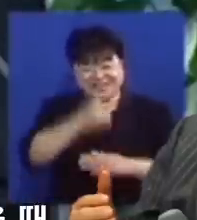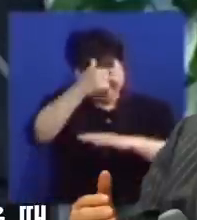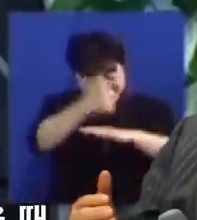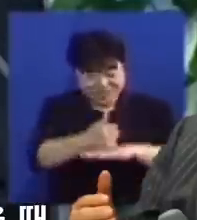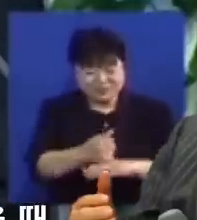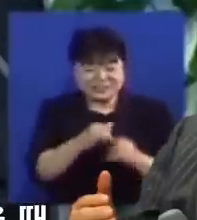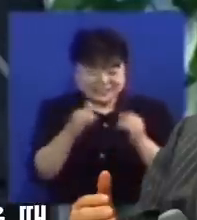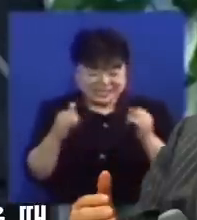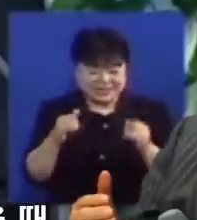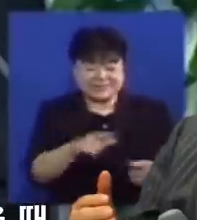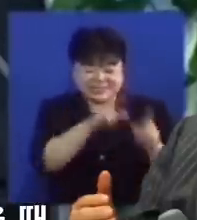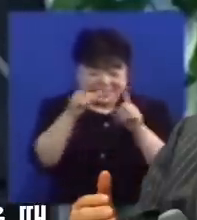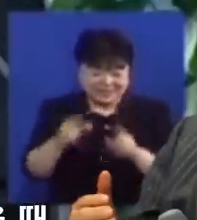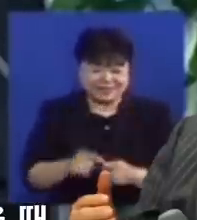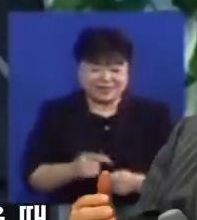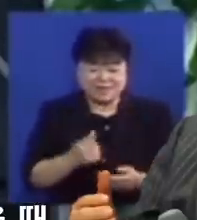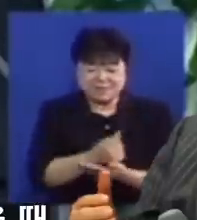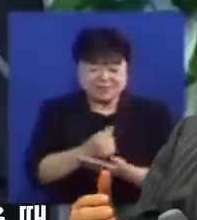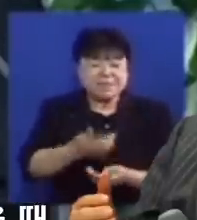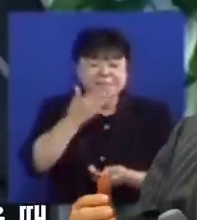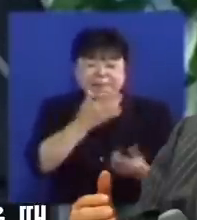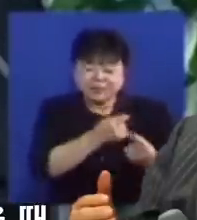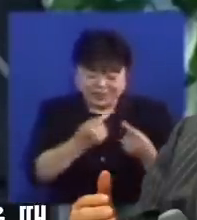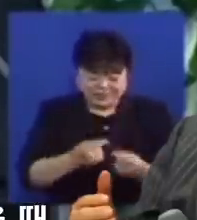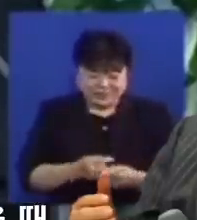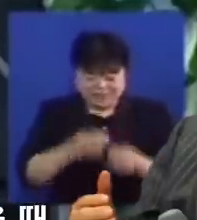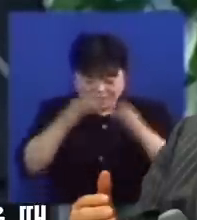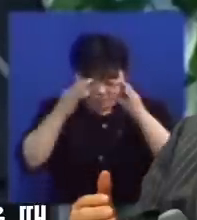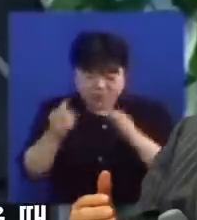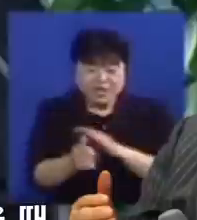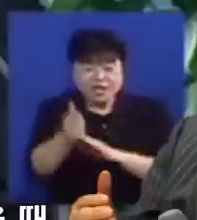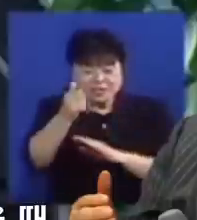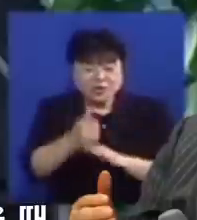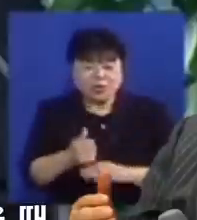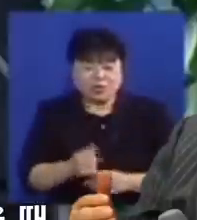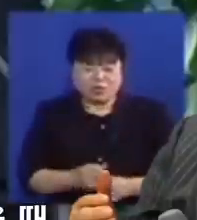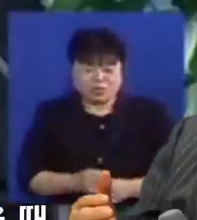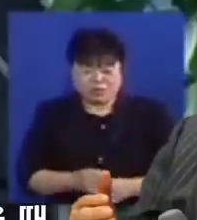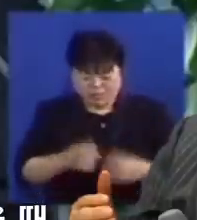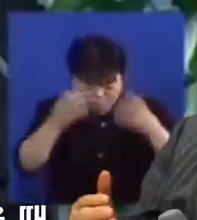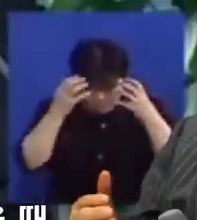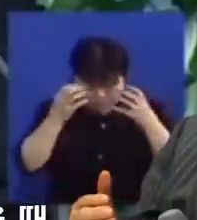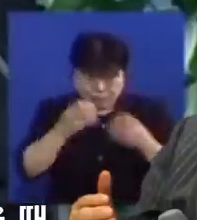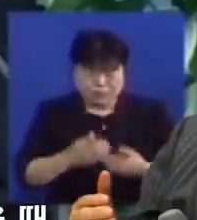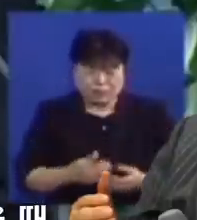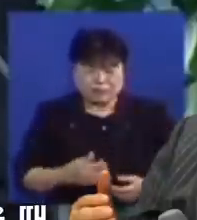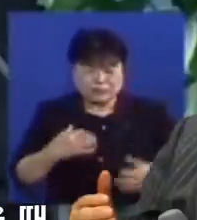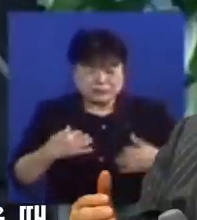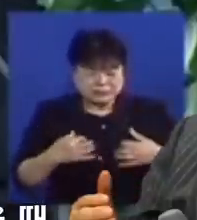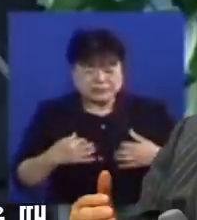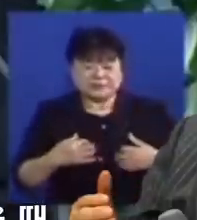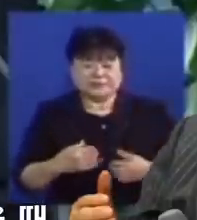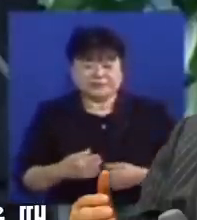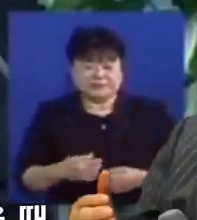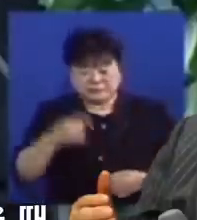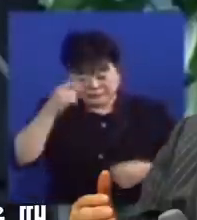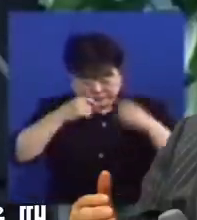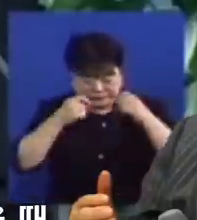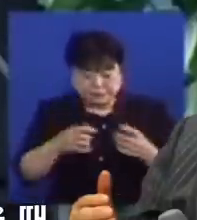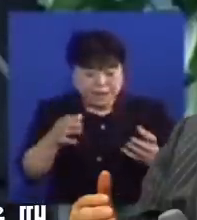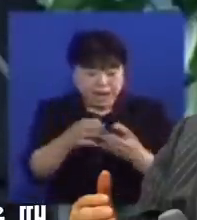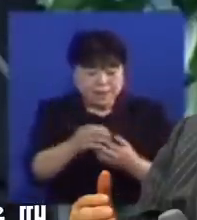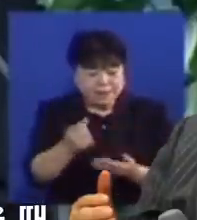우리 인생은 하나님이 비빔밥처럼 만들어서 우리 보기에는 성공과 실패, 고통과 즐거움이 함께 비빔밥이 된 것 같아도